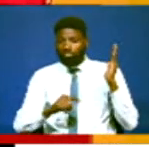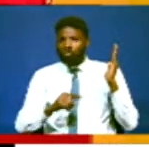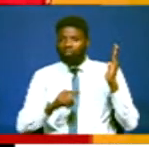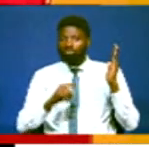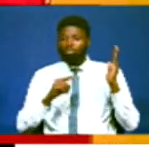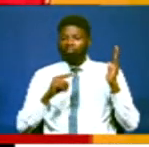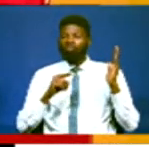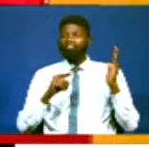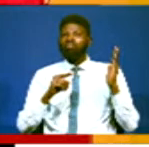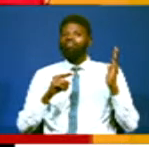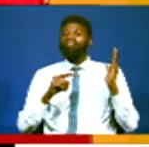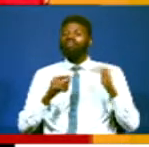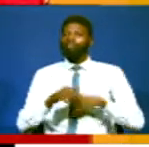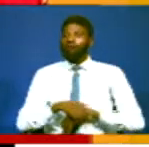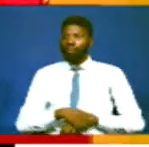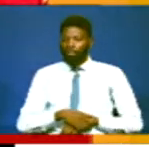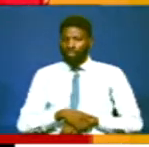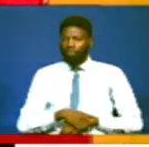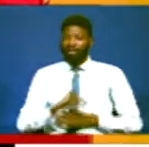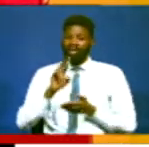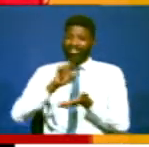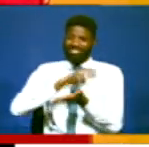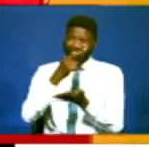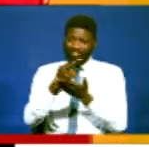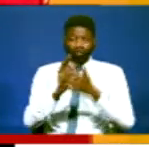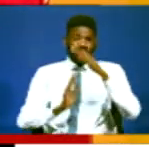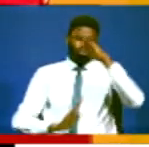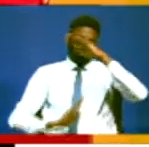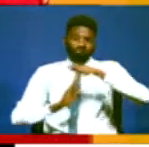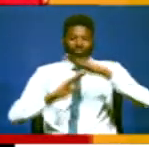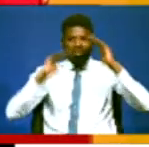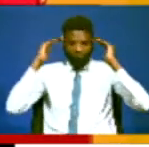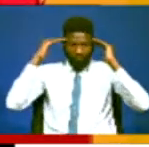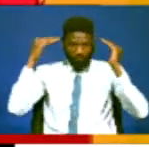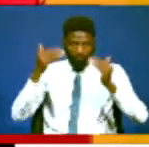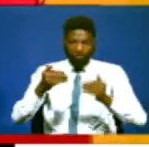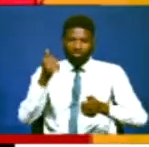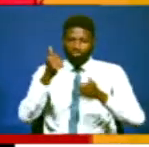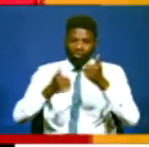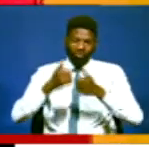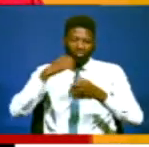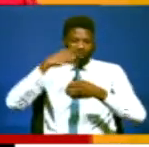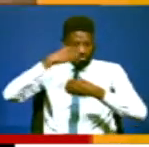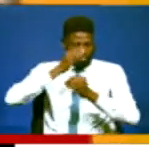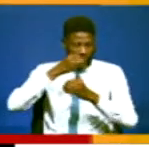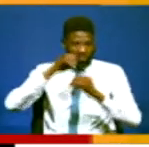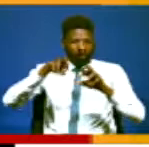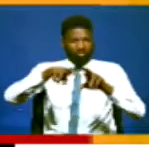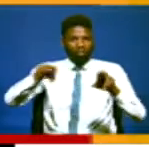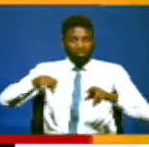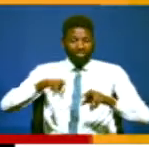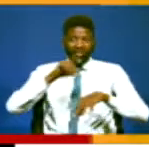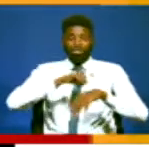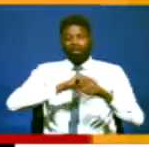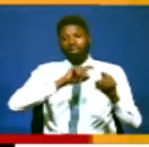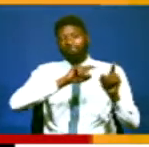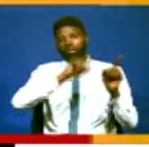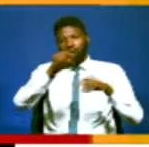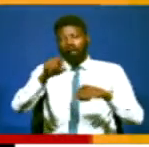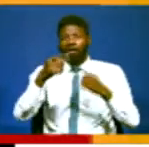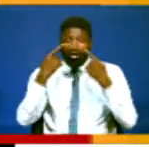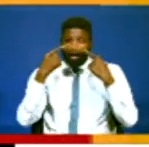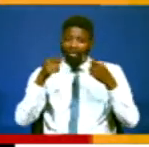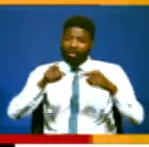nyenzo ama rasilimali ambayo imepewa kipaumbele ni maabara. Kwa hivyo wanapokuja shule wanaangalia iwapo mna chumba cha